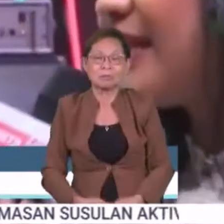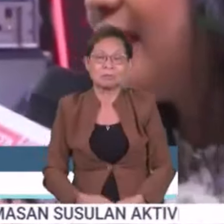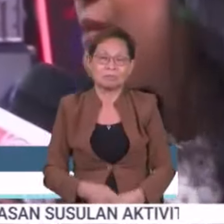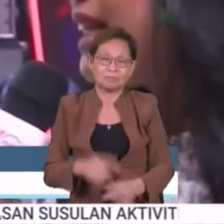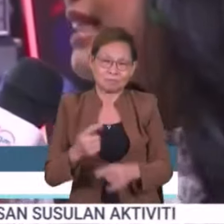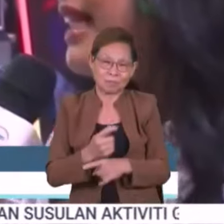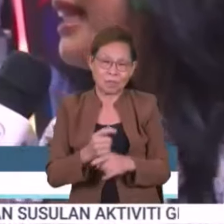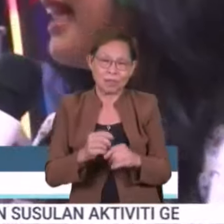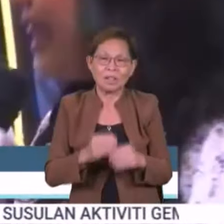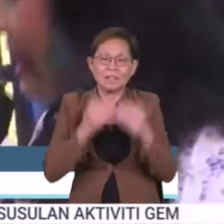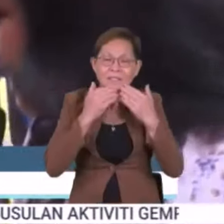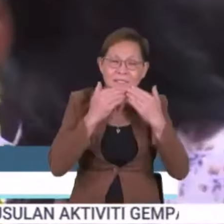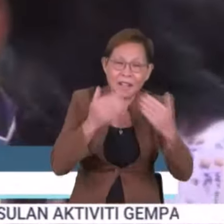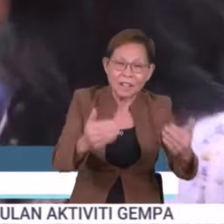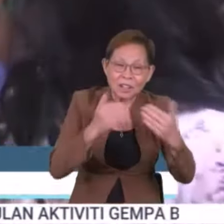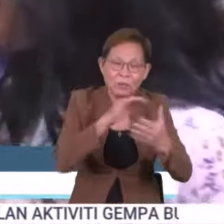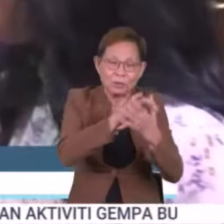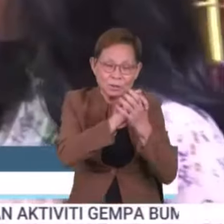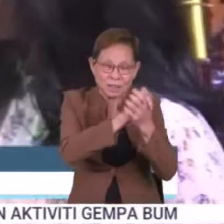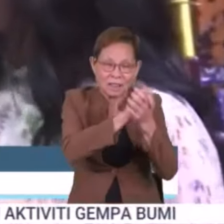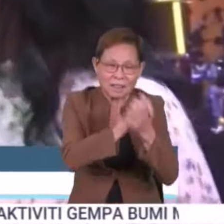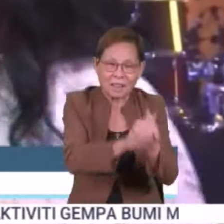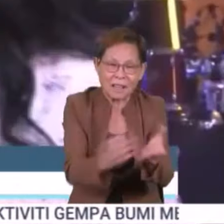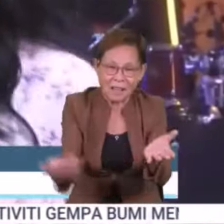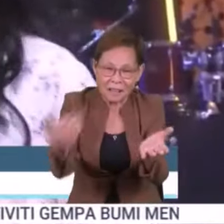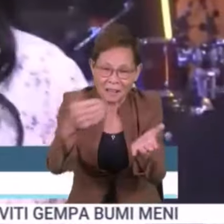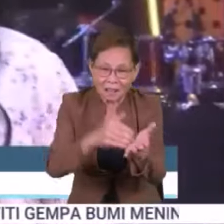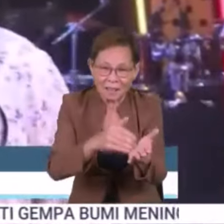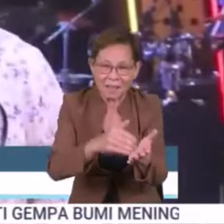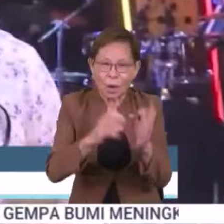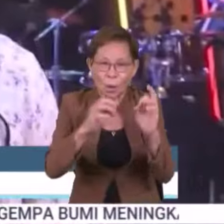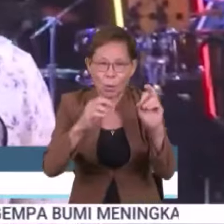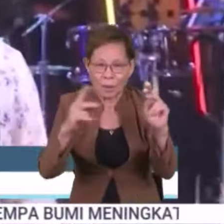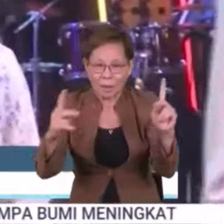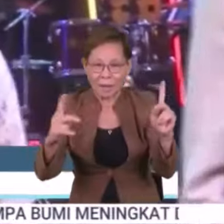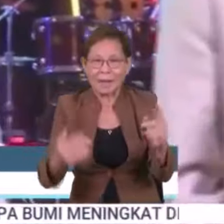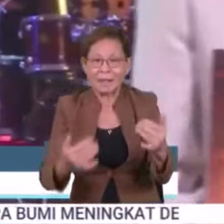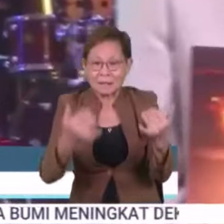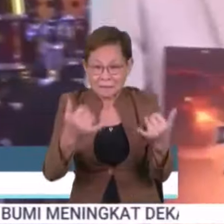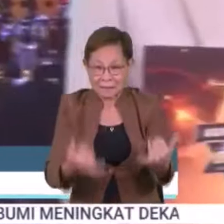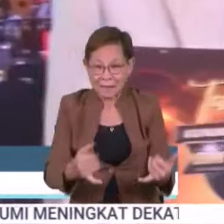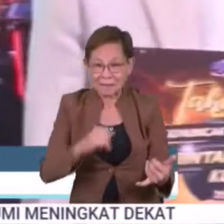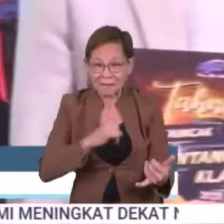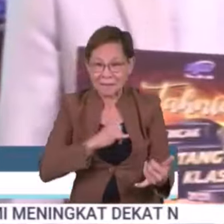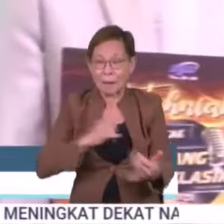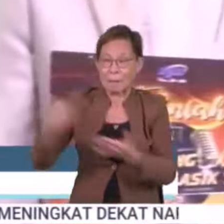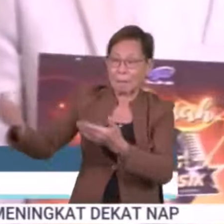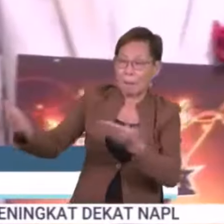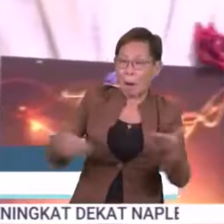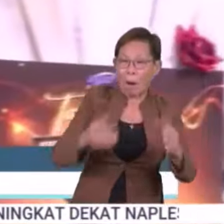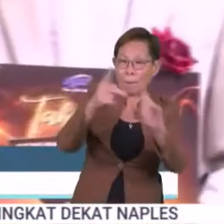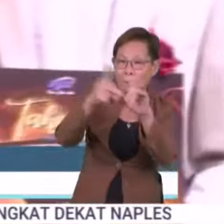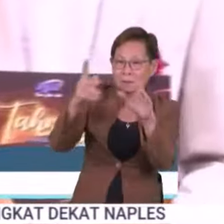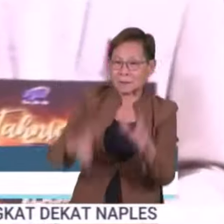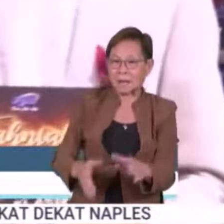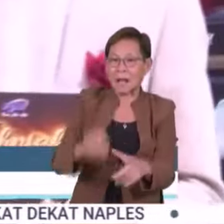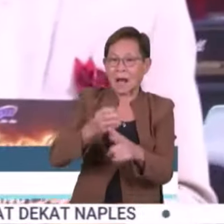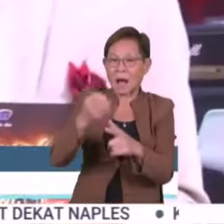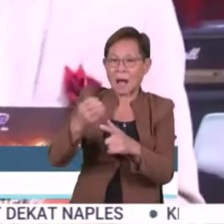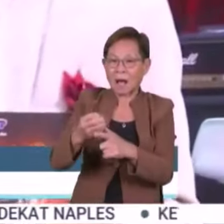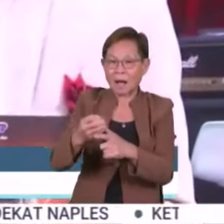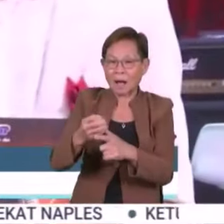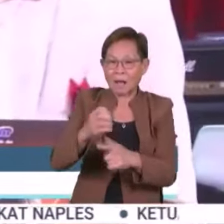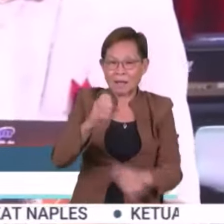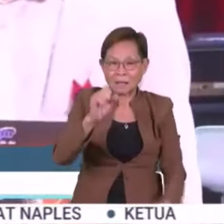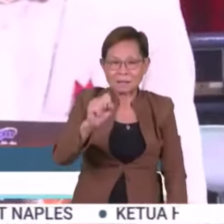baik saja terima kasih tahniah sekali lagi oke sekarang ini saya Baan Anda peserta ataupun